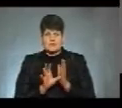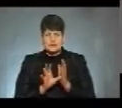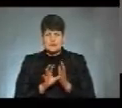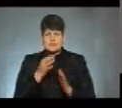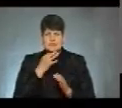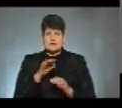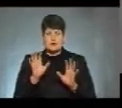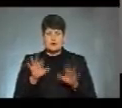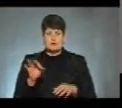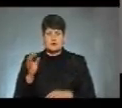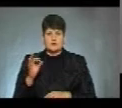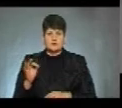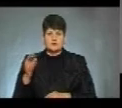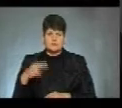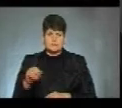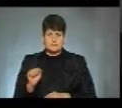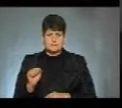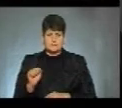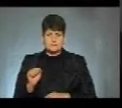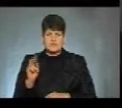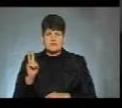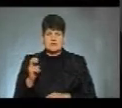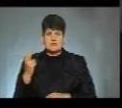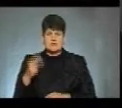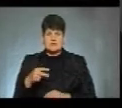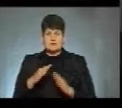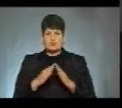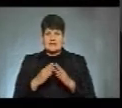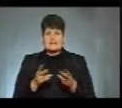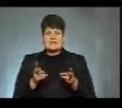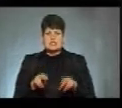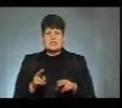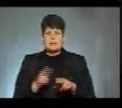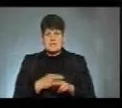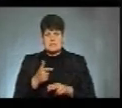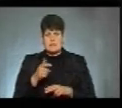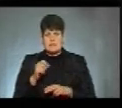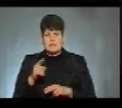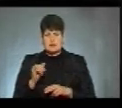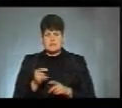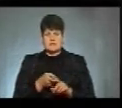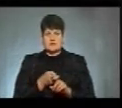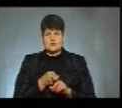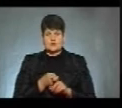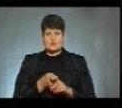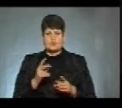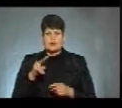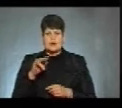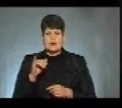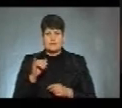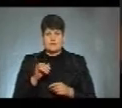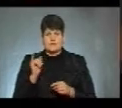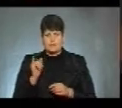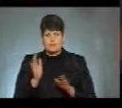голова облдержадміністрації Степан Барна. 220 будинків залишилися без газопостачання внаслідок негоди у селі Літятин